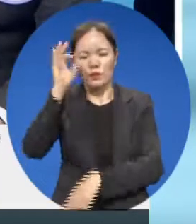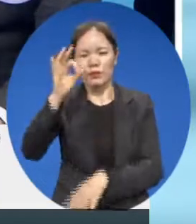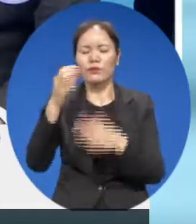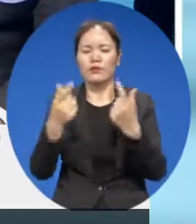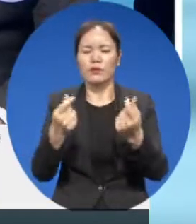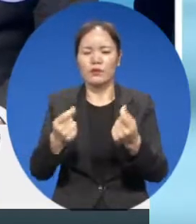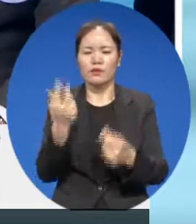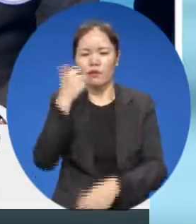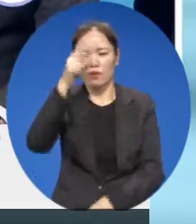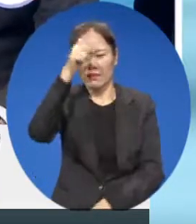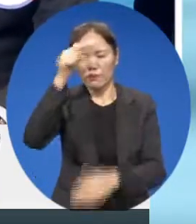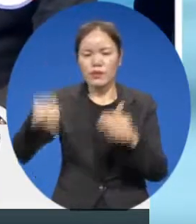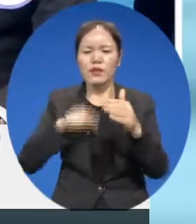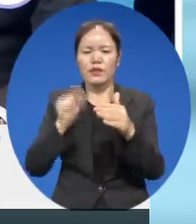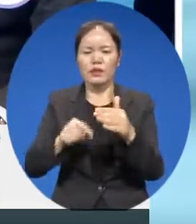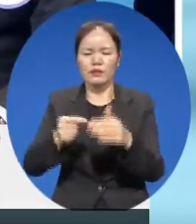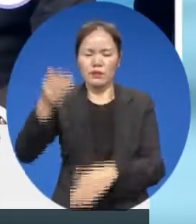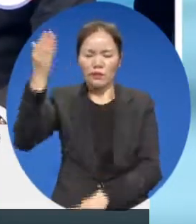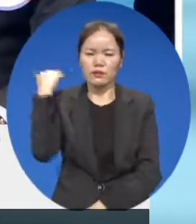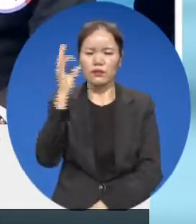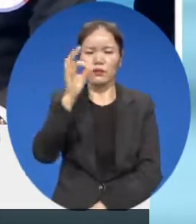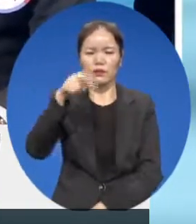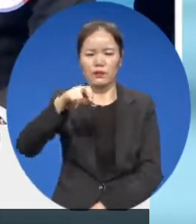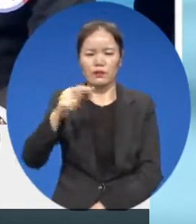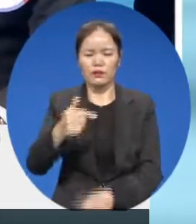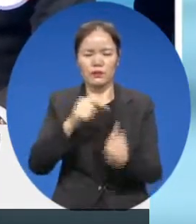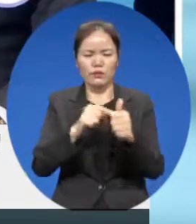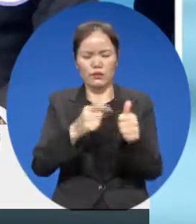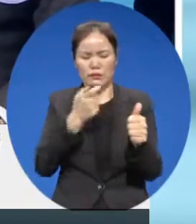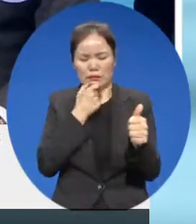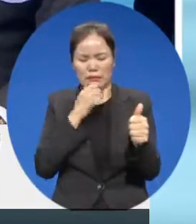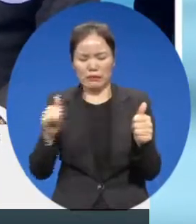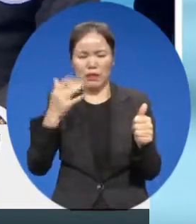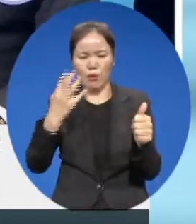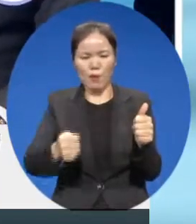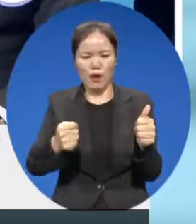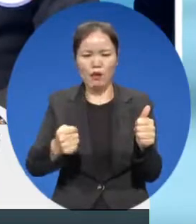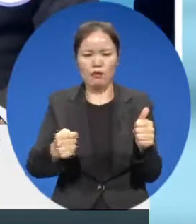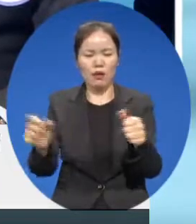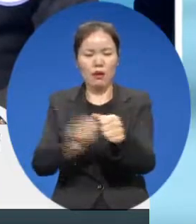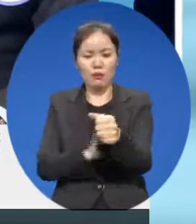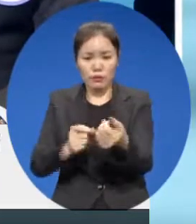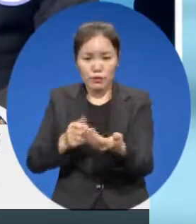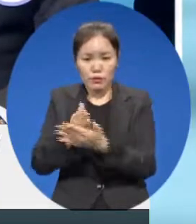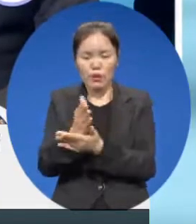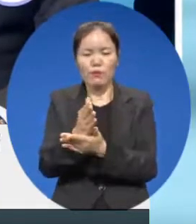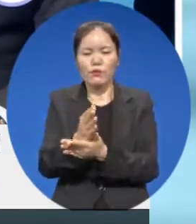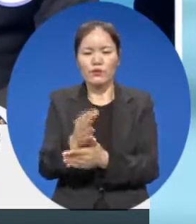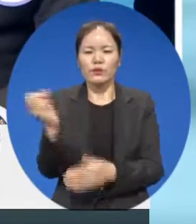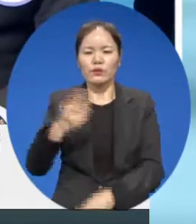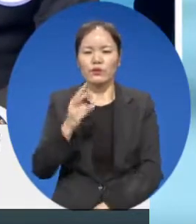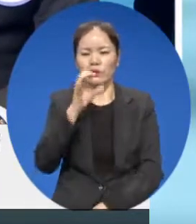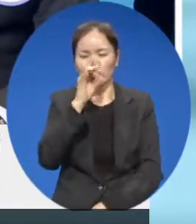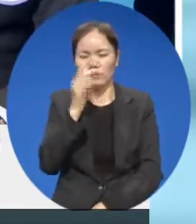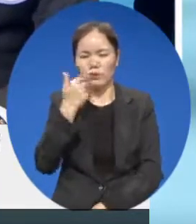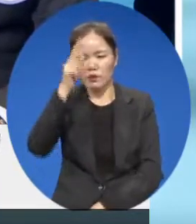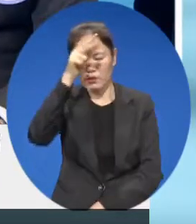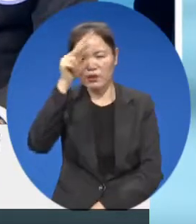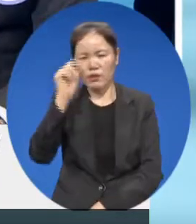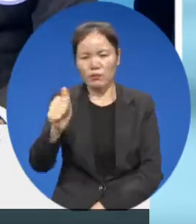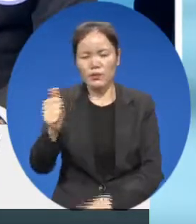도 이전에는 운석을 총장 싫어하는 검사들도 꽤 많았습니다 특수통 출신이고 아무래도 중앙지검 장이나 총장 하면서